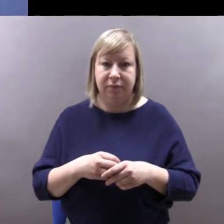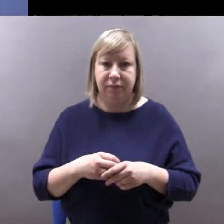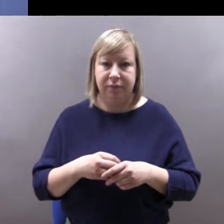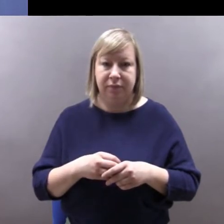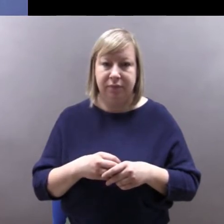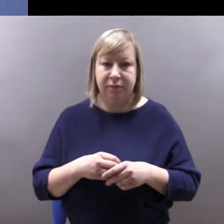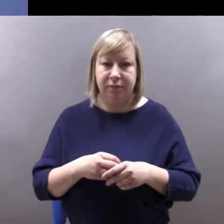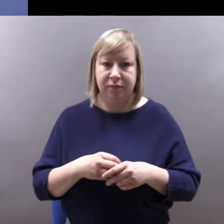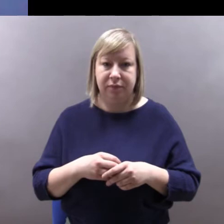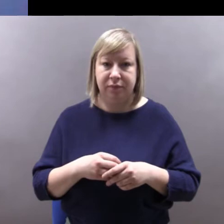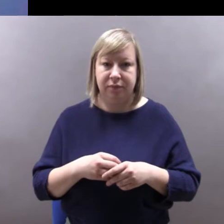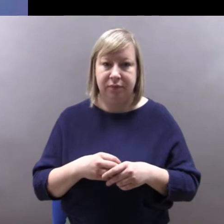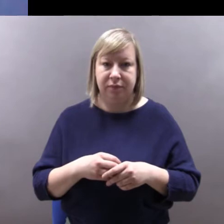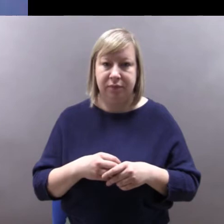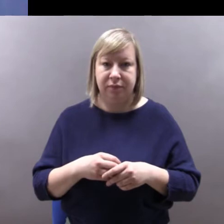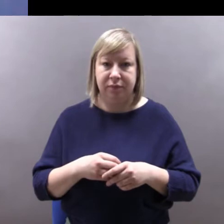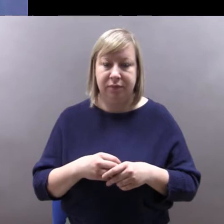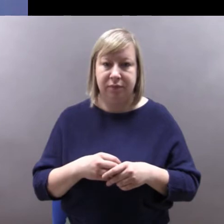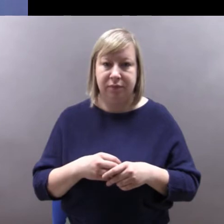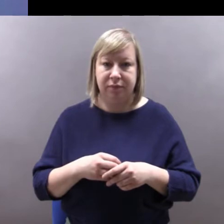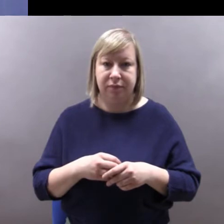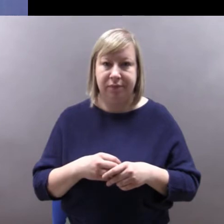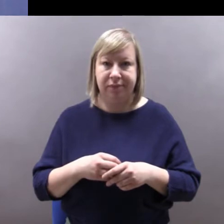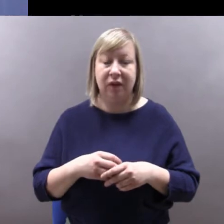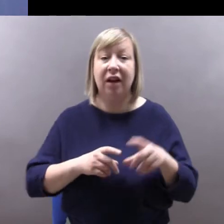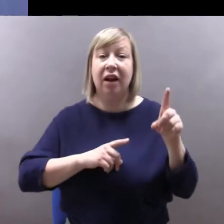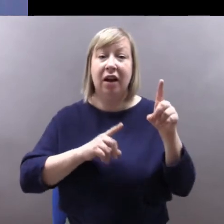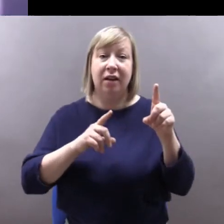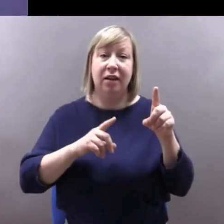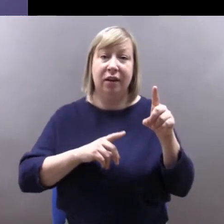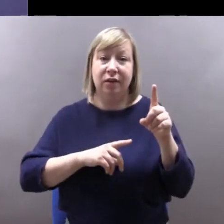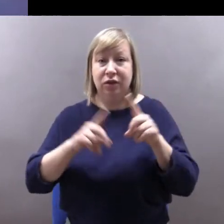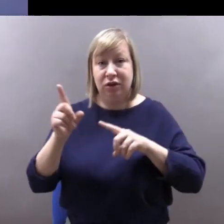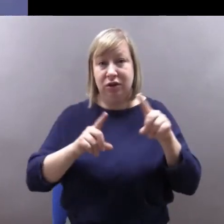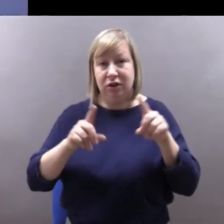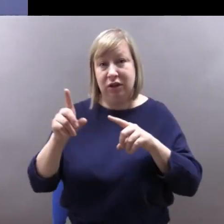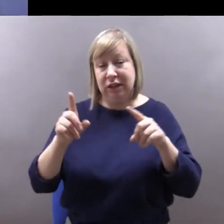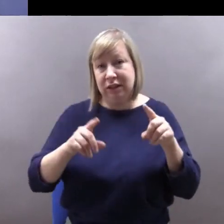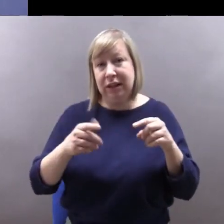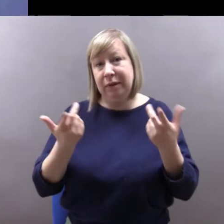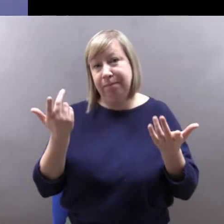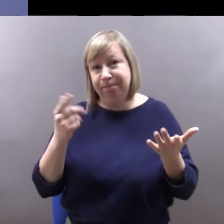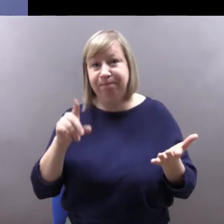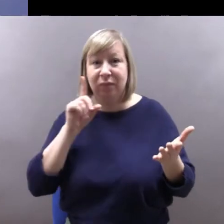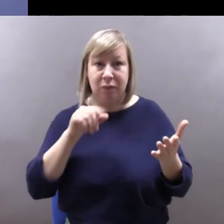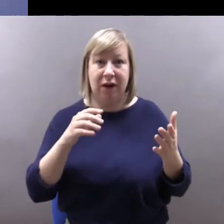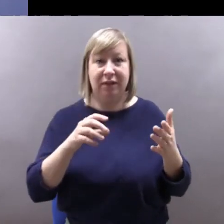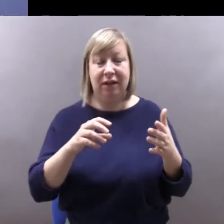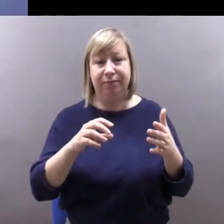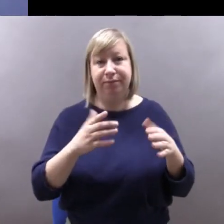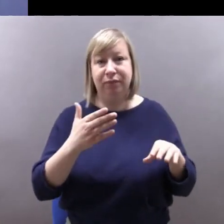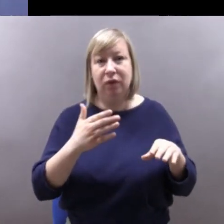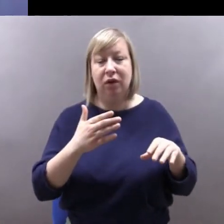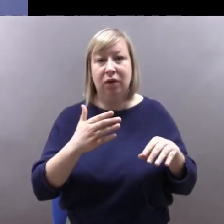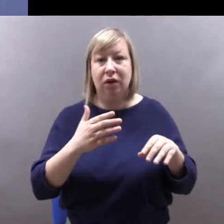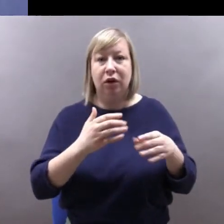czy no ciężko powiedzieć, ale w danej sytuacji może ten schodołaz jest jedynym rozwiązaniem, gdzie można